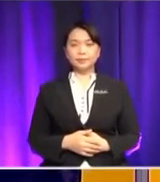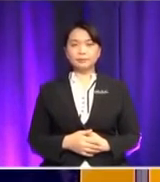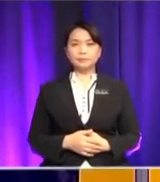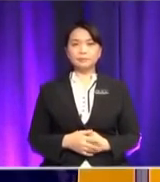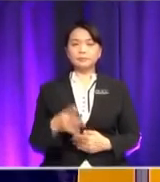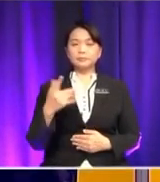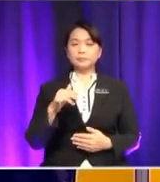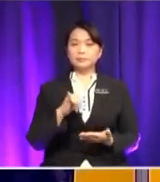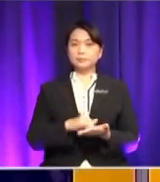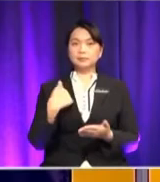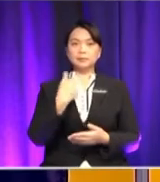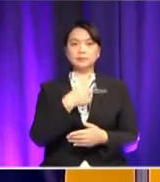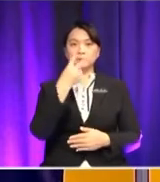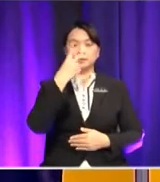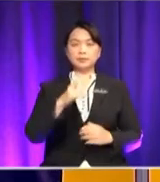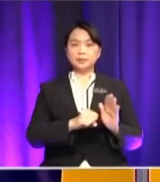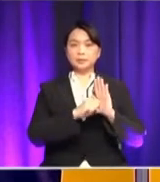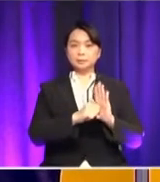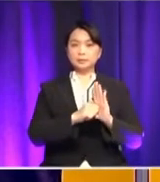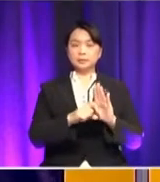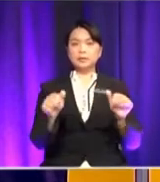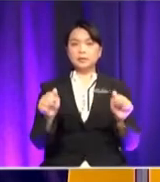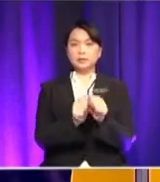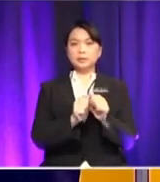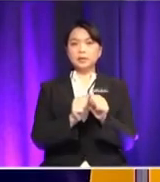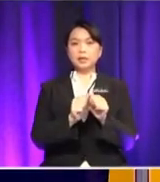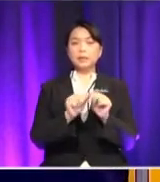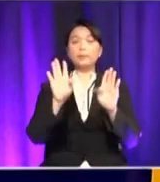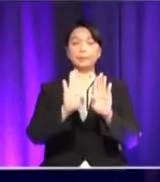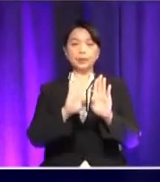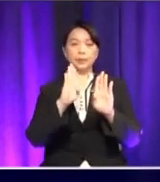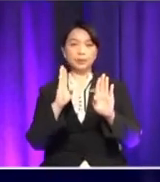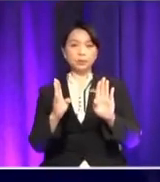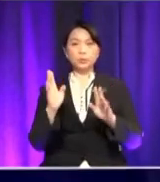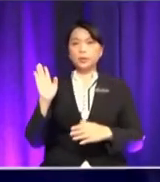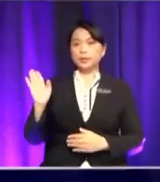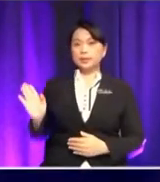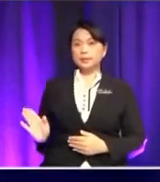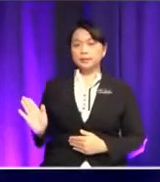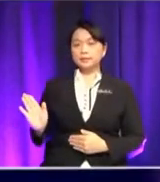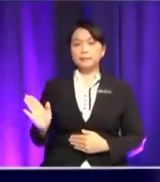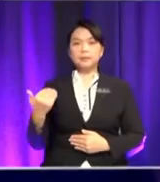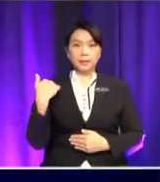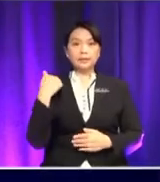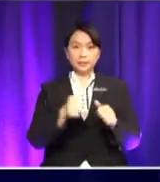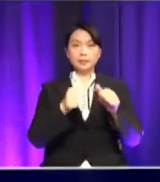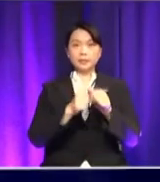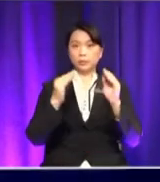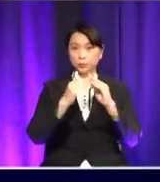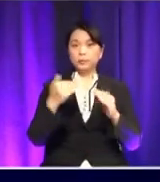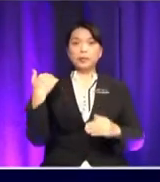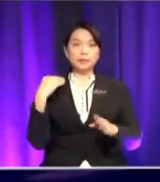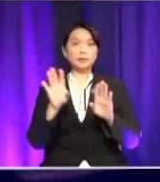seni Bina Bermuda dengan pintu berengsel setiap rumah mesti ada pintunya untuk kalau tidak